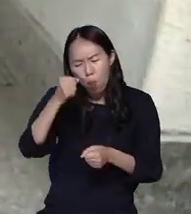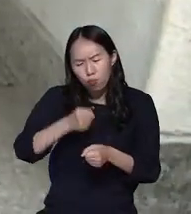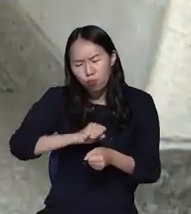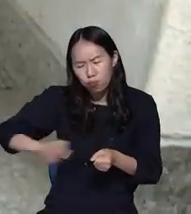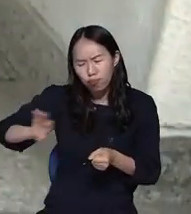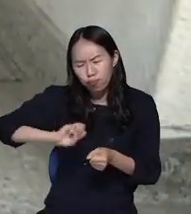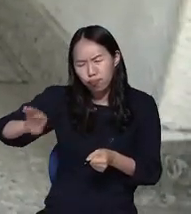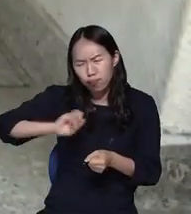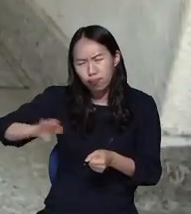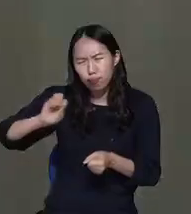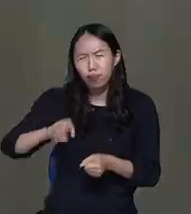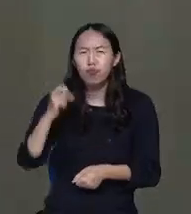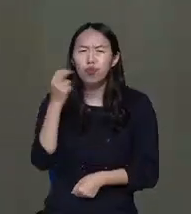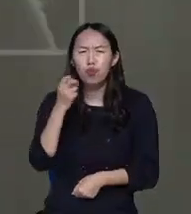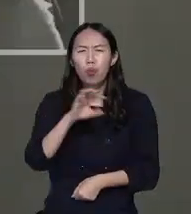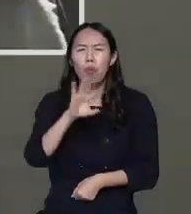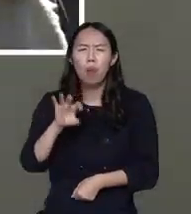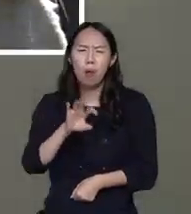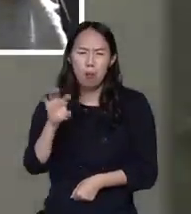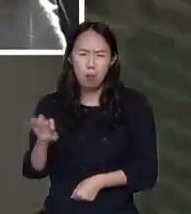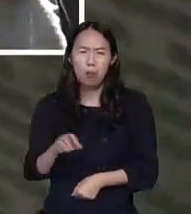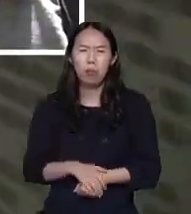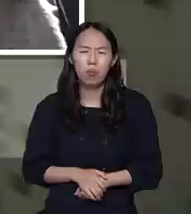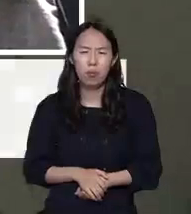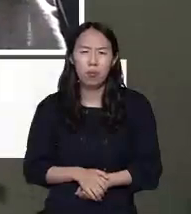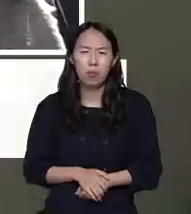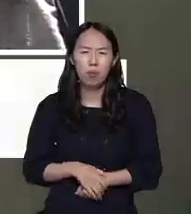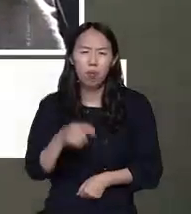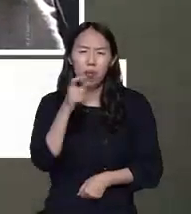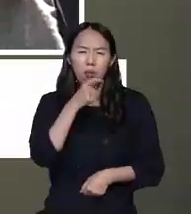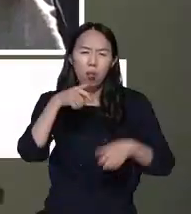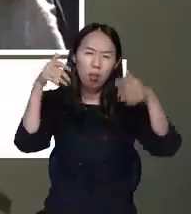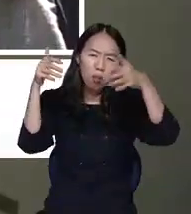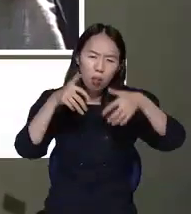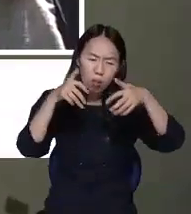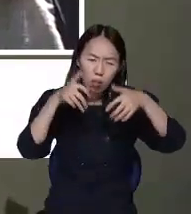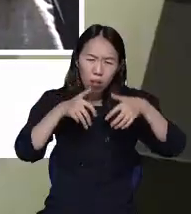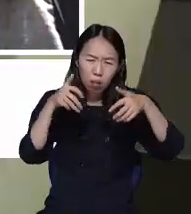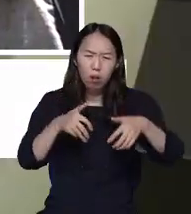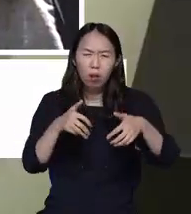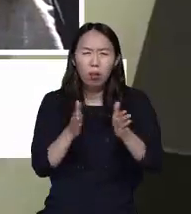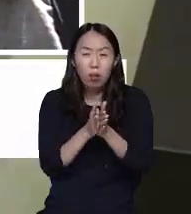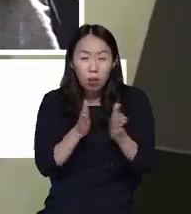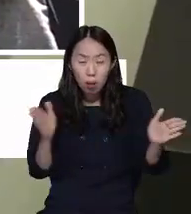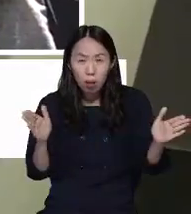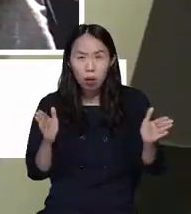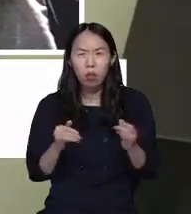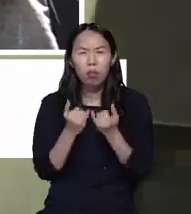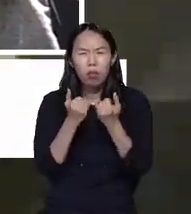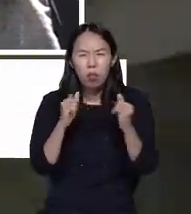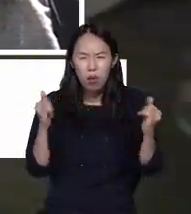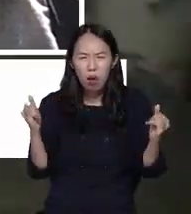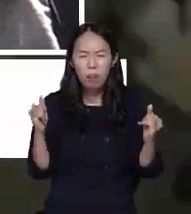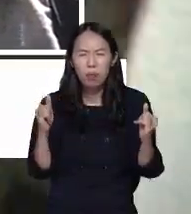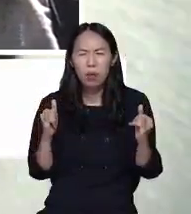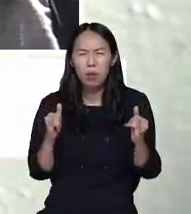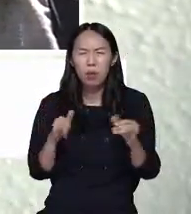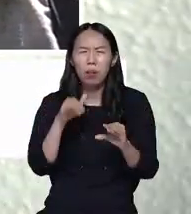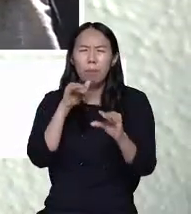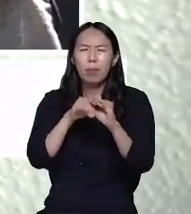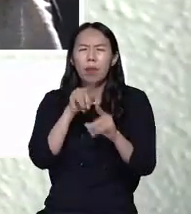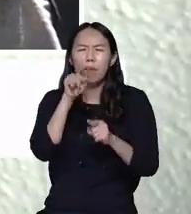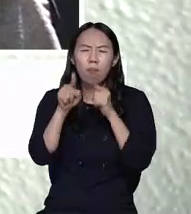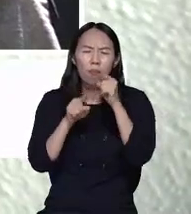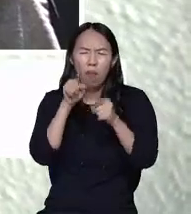허다합니다. 여름 되면 홍수철 되면 이제 많은 그 주민 민원이